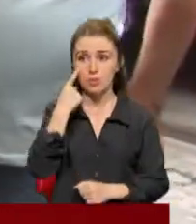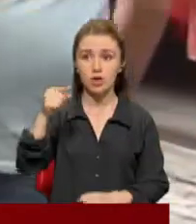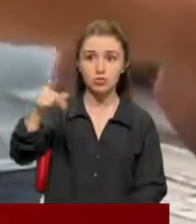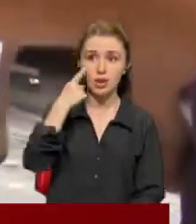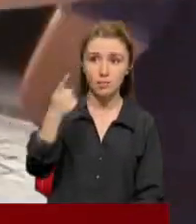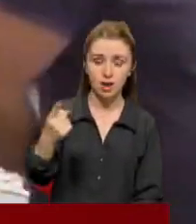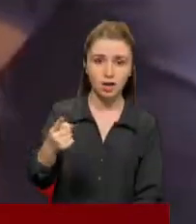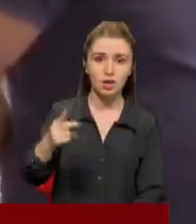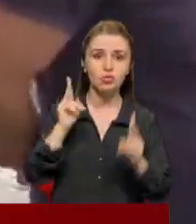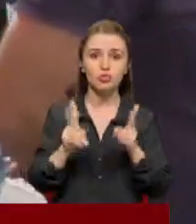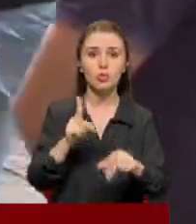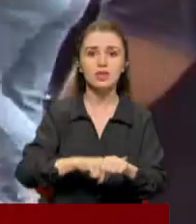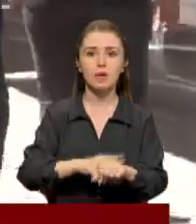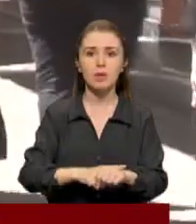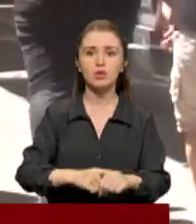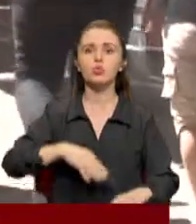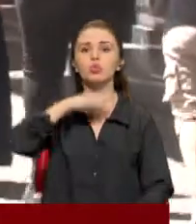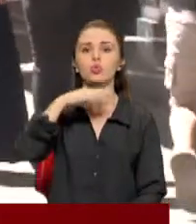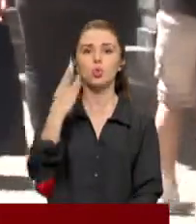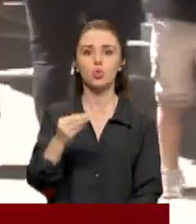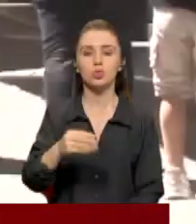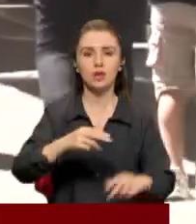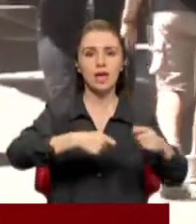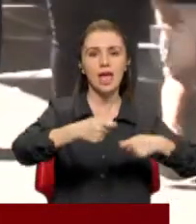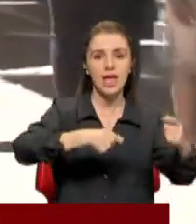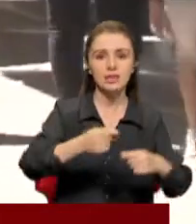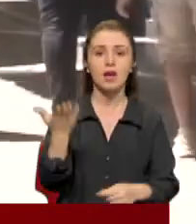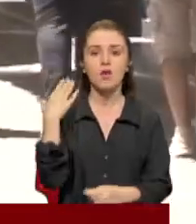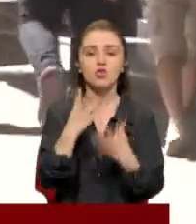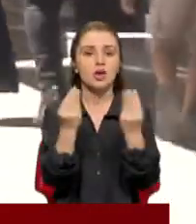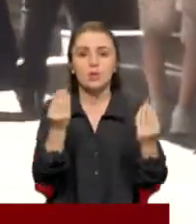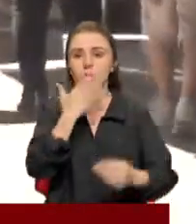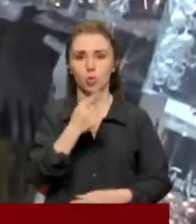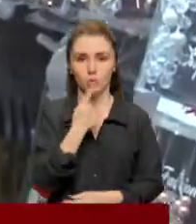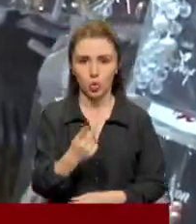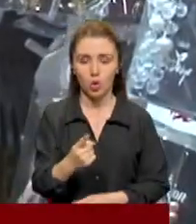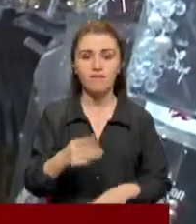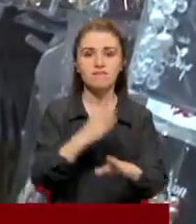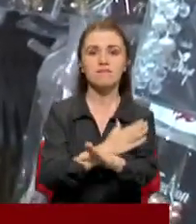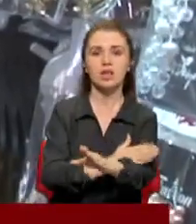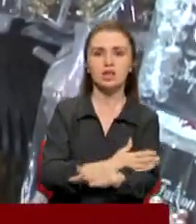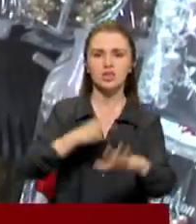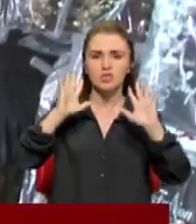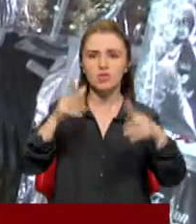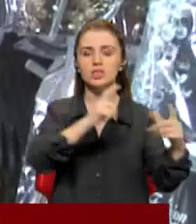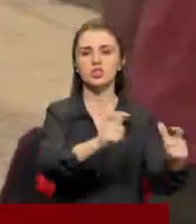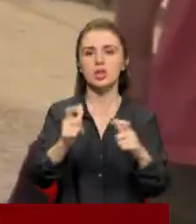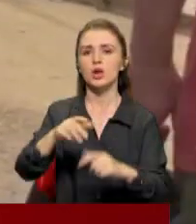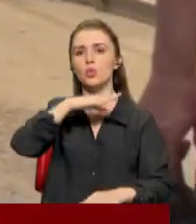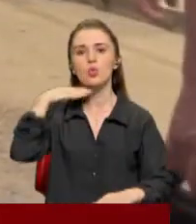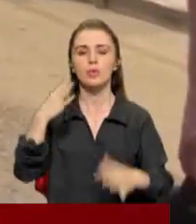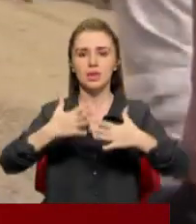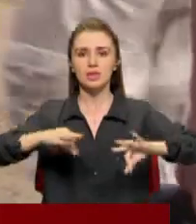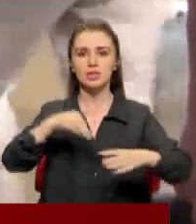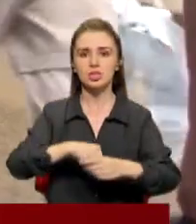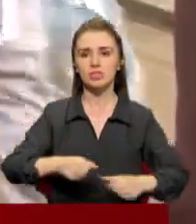şurası. Normalde bu bayramlarda full çekerdi. Esnaf eski bayram hareketliliği yok dese de tüketici yine birçok şehirde kurbana hazırlık